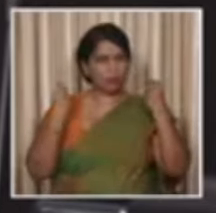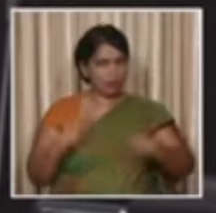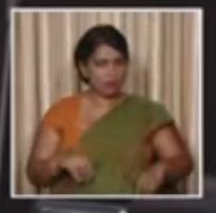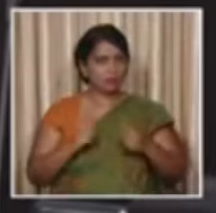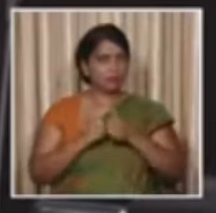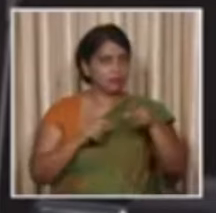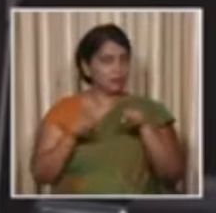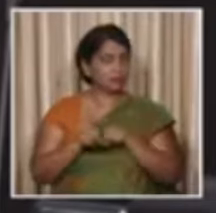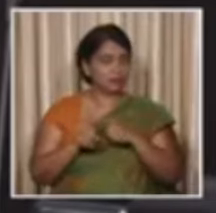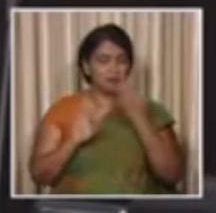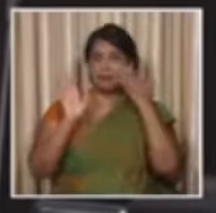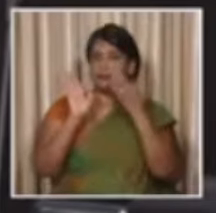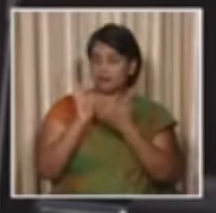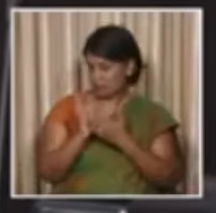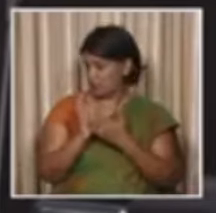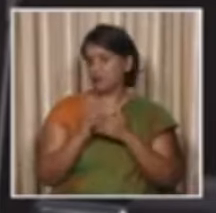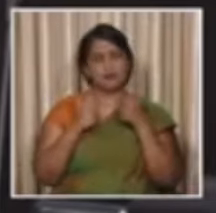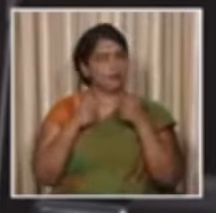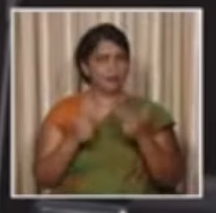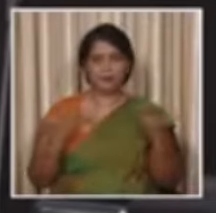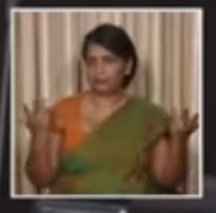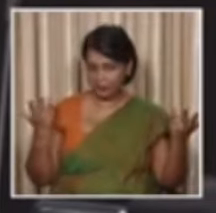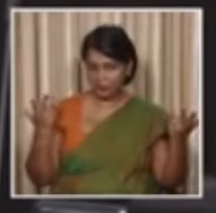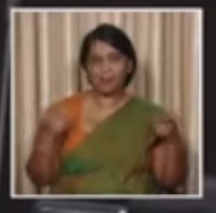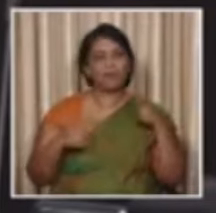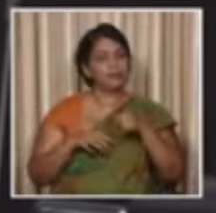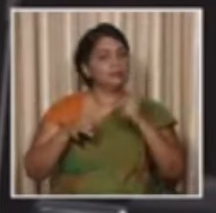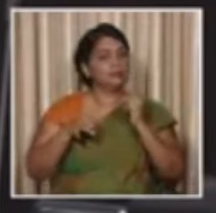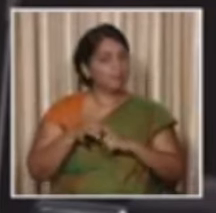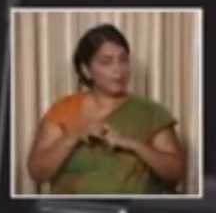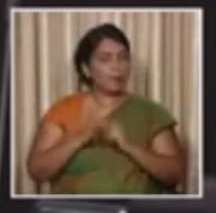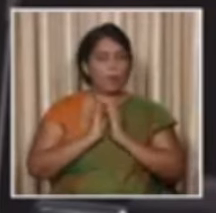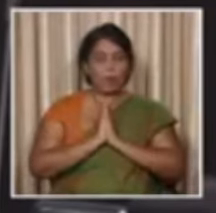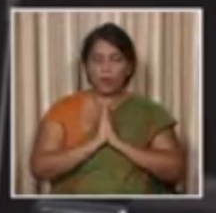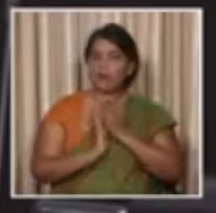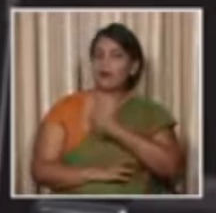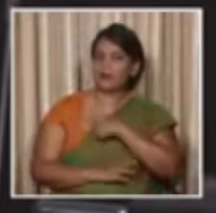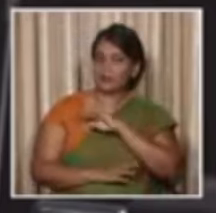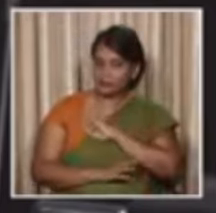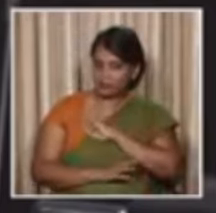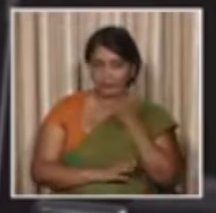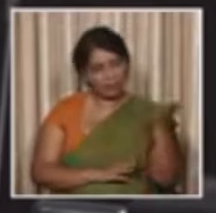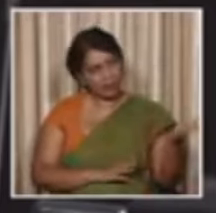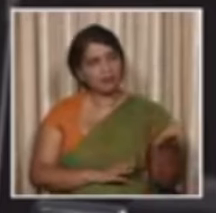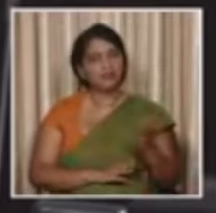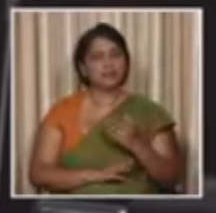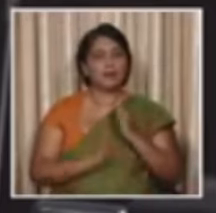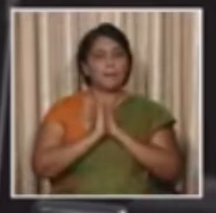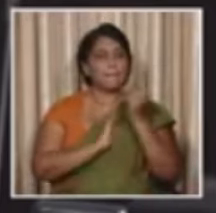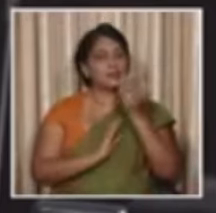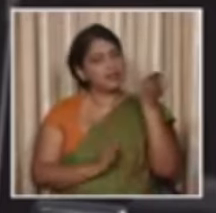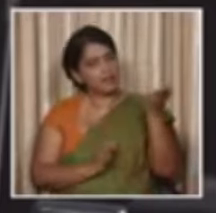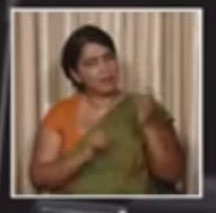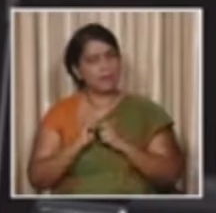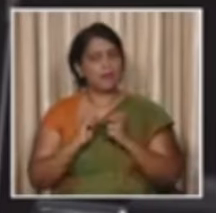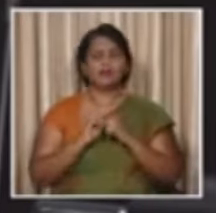කටයුතු කරපු විදියට අර්ථ නිරූපණය කරන එක සාධාරණ නැහැ. මේ ප්‍රශ්නේ බෞද්ධ භික්ෂුන් වහන්සේලාට තියෙනවා, බෞද්ධ පන්සල් වලට